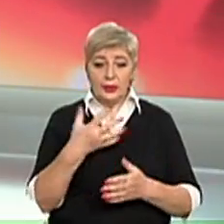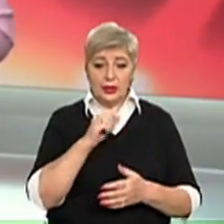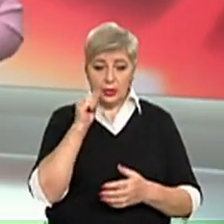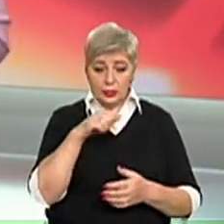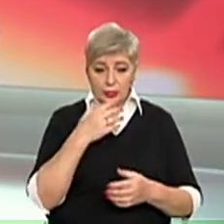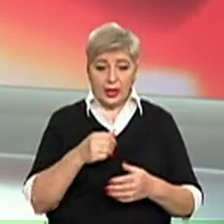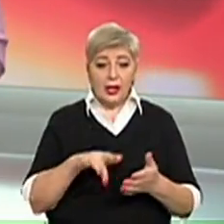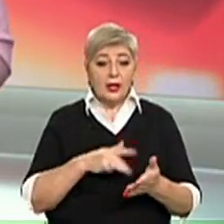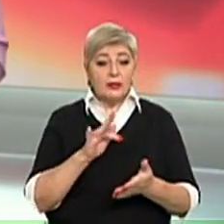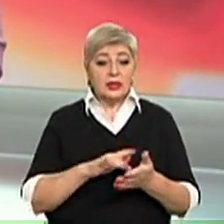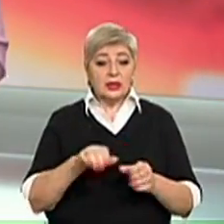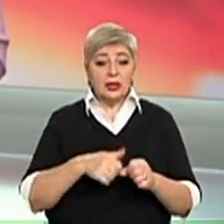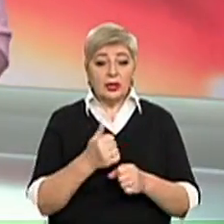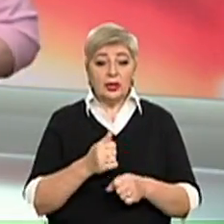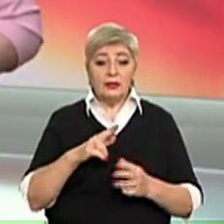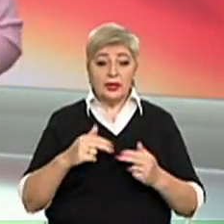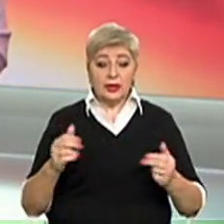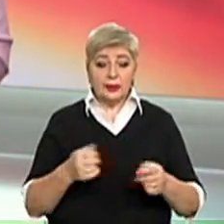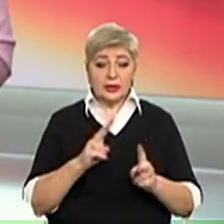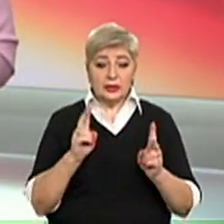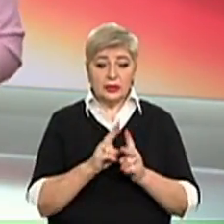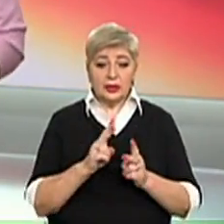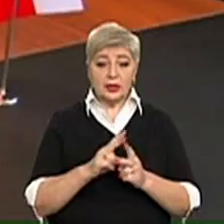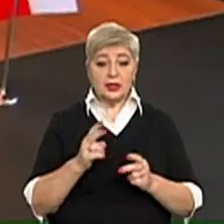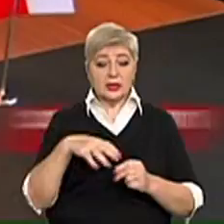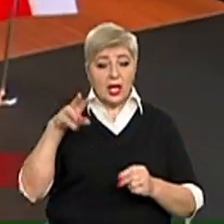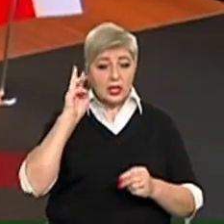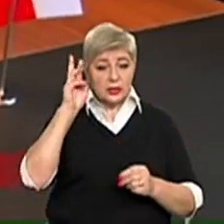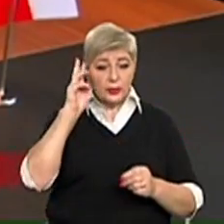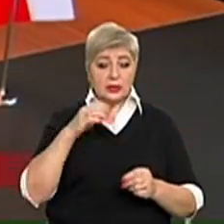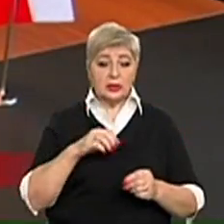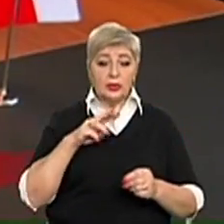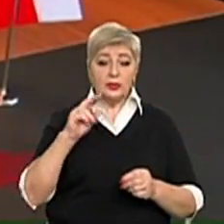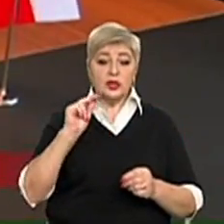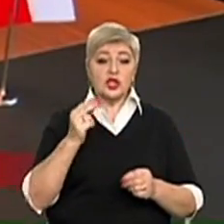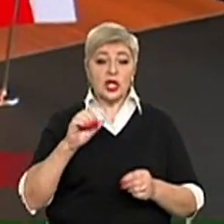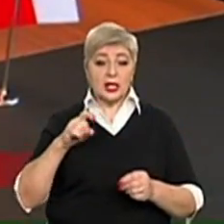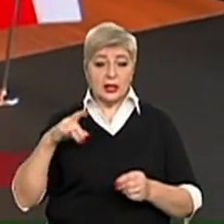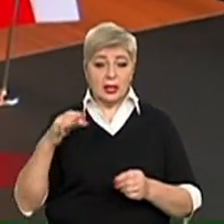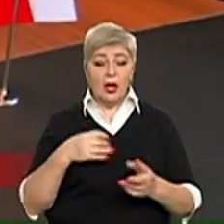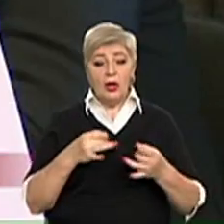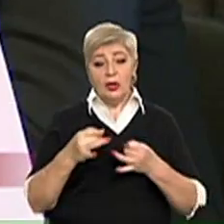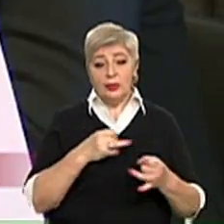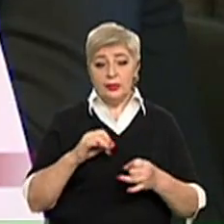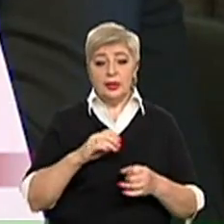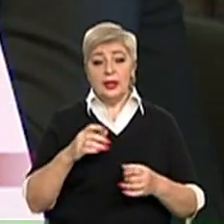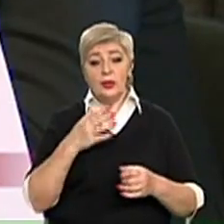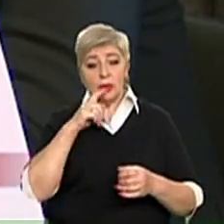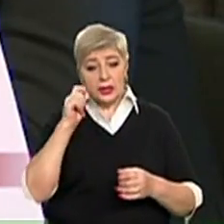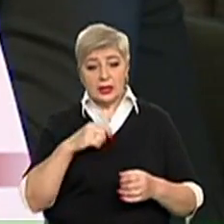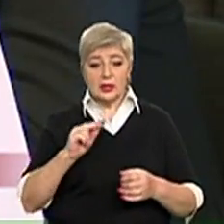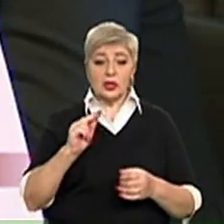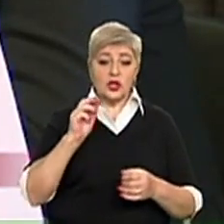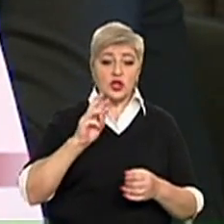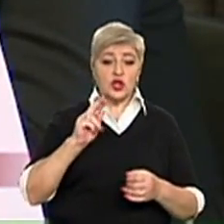Міський голова Дніпра зустрівся з повноважним послом Чехії Радеком Матулою. Обговорювали українсько-чеський форум. Він пройде 10